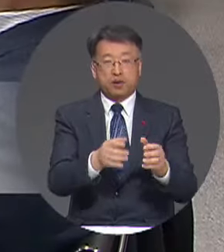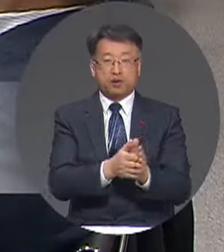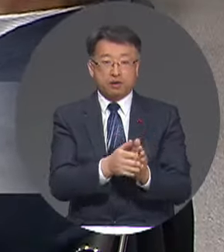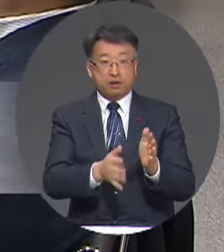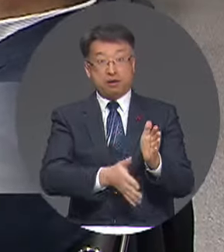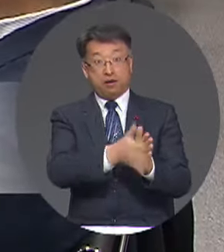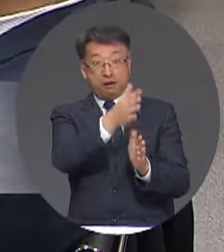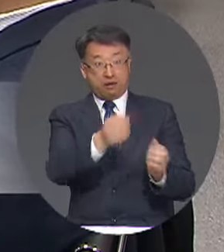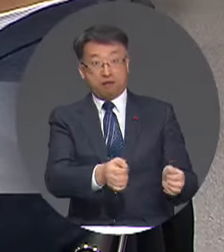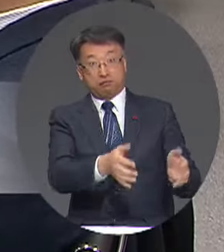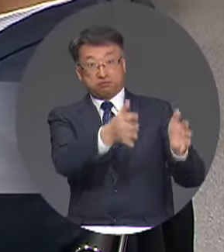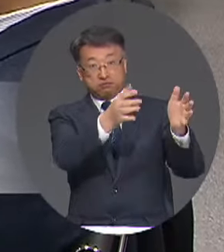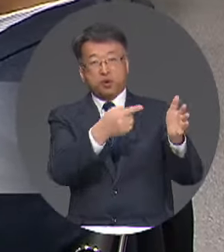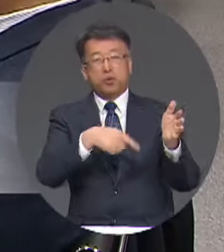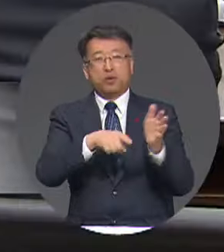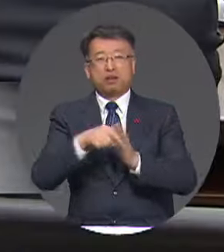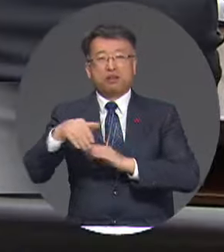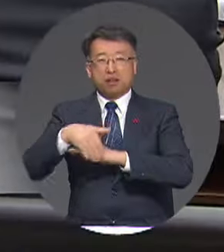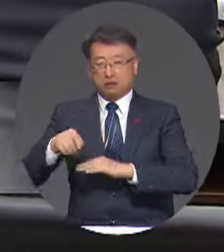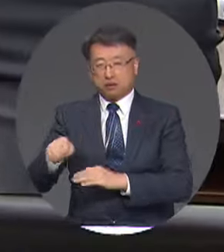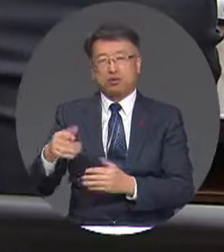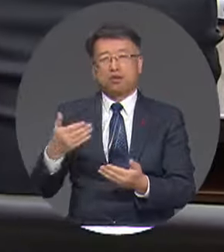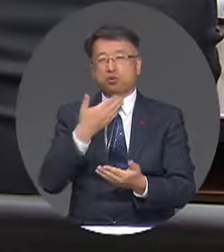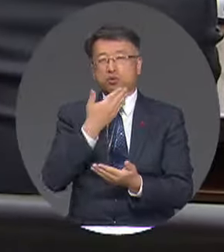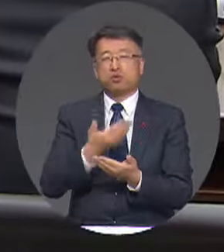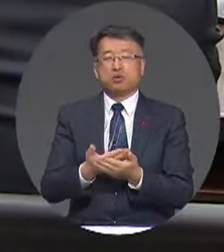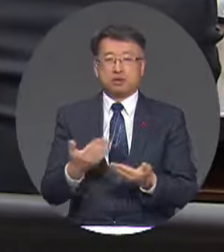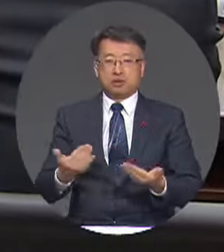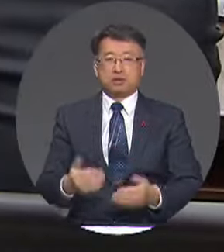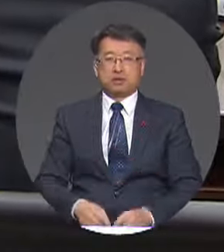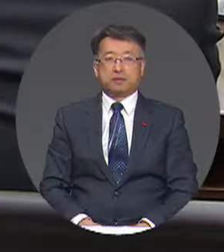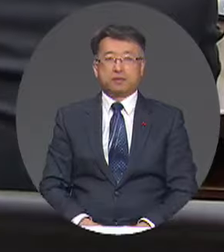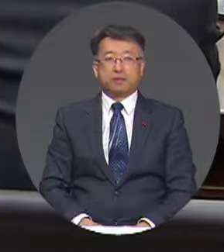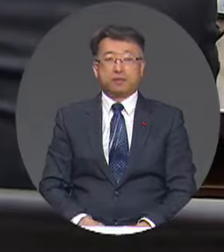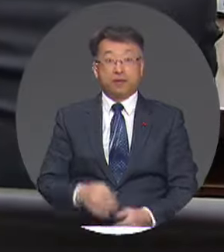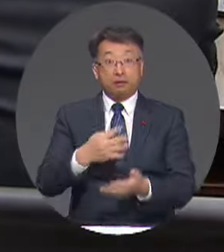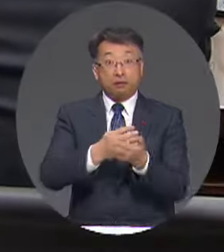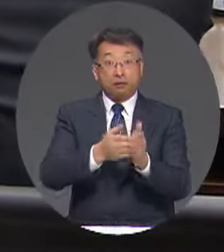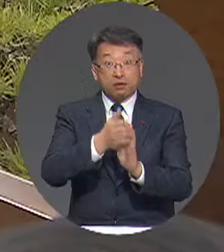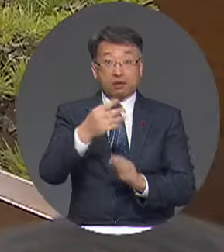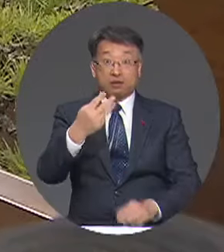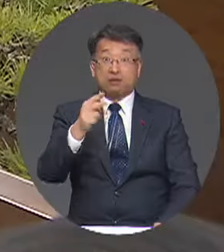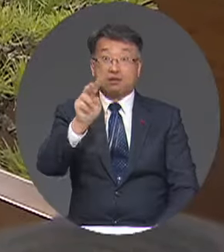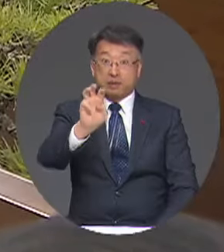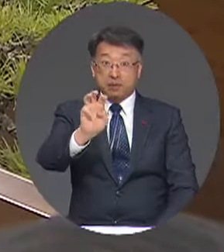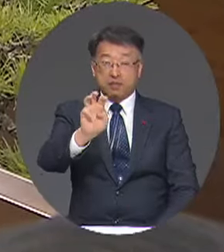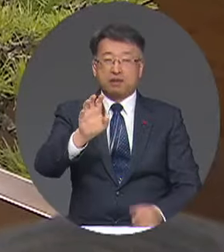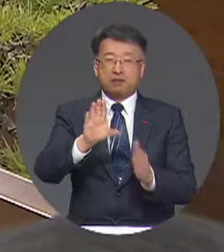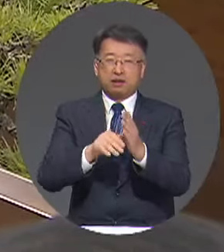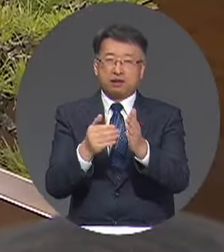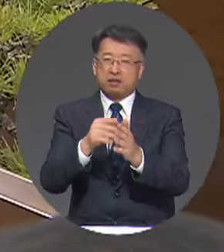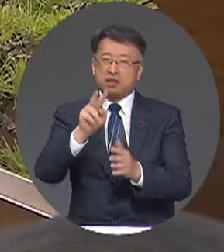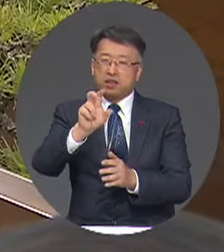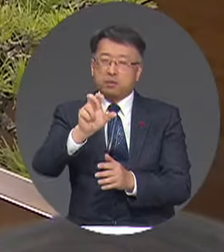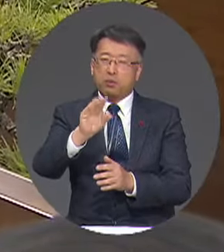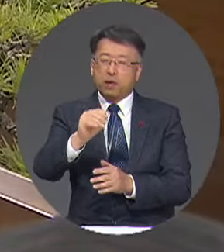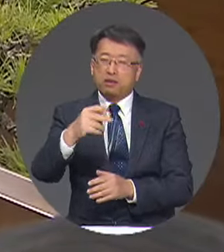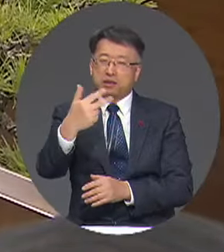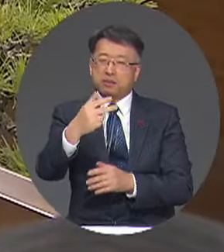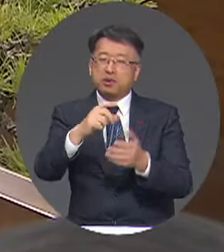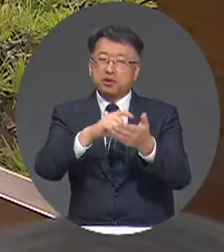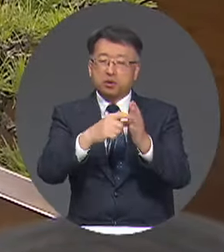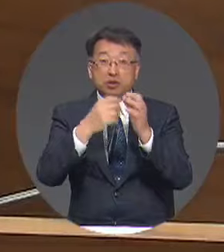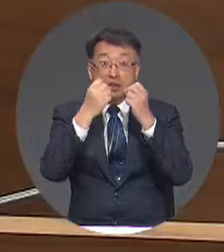자족 도시로 만들기 위한 밑그림을 그리는 게 핵심 과제입니다. 사천시는 2030년 인구 25만 7천 명